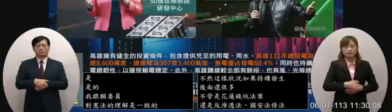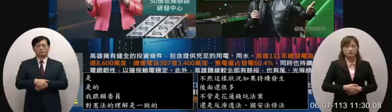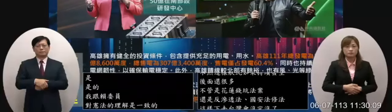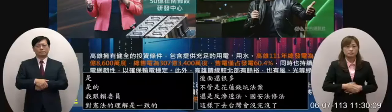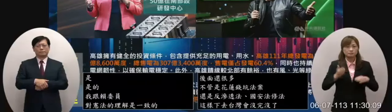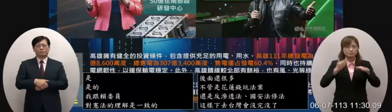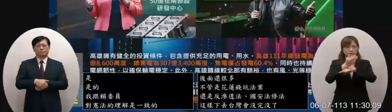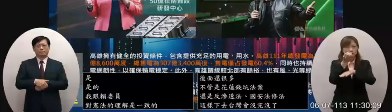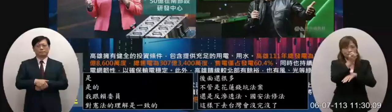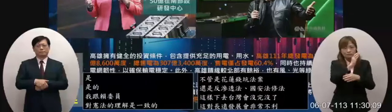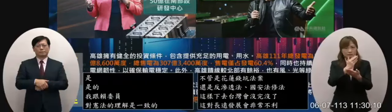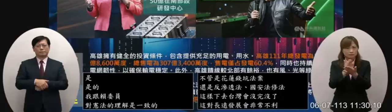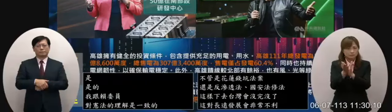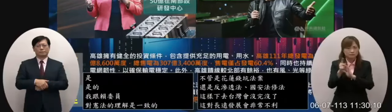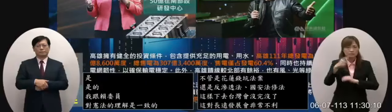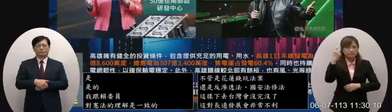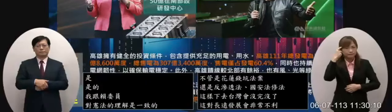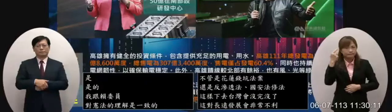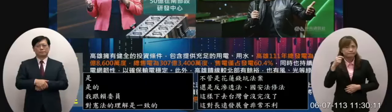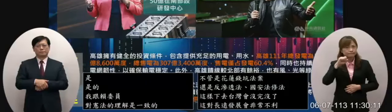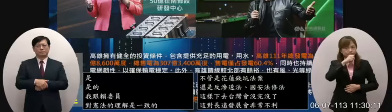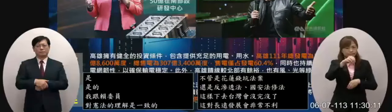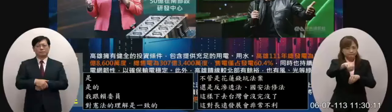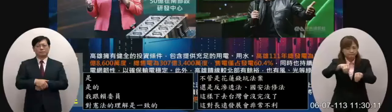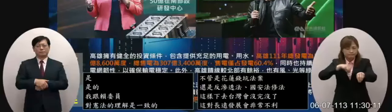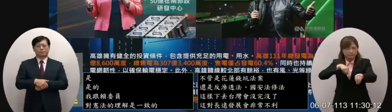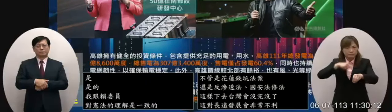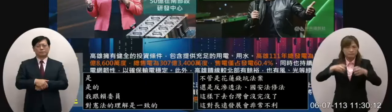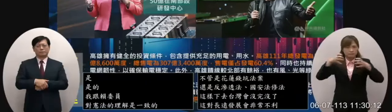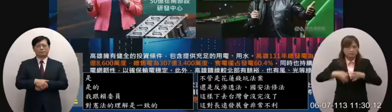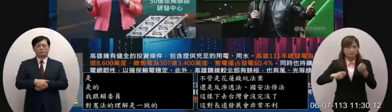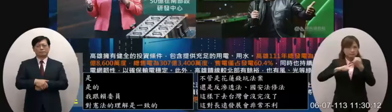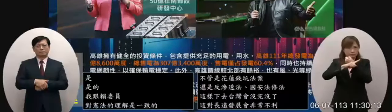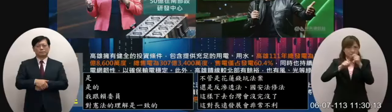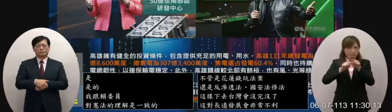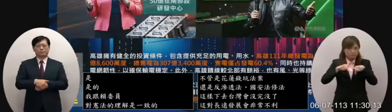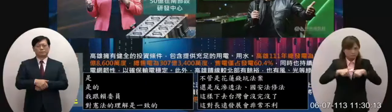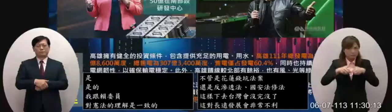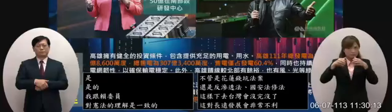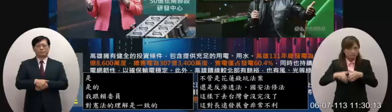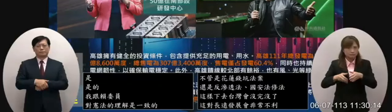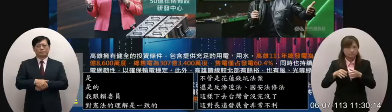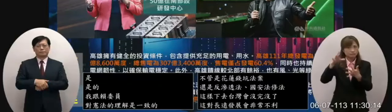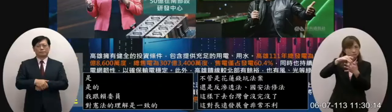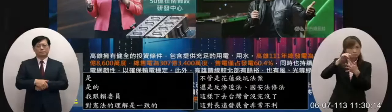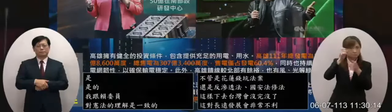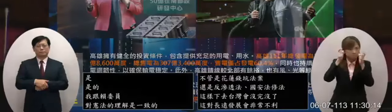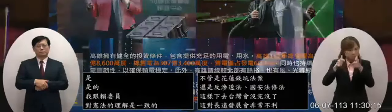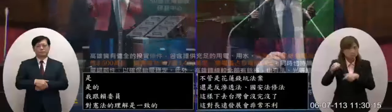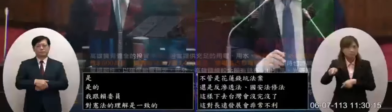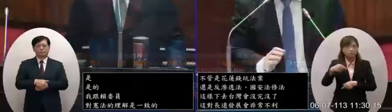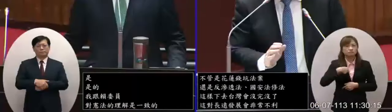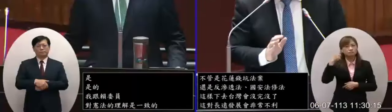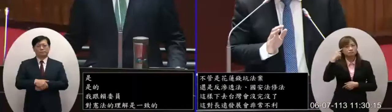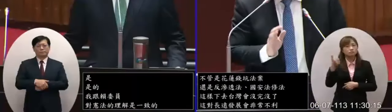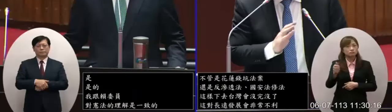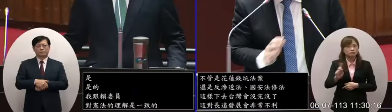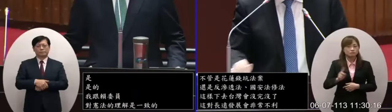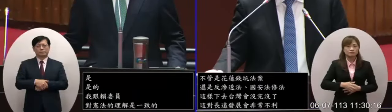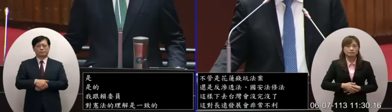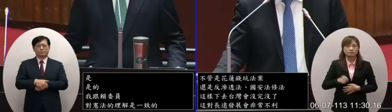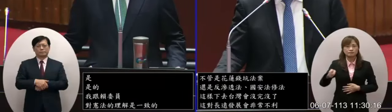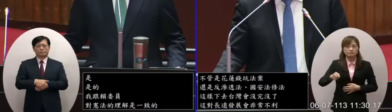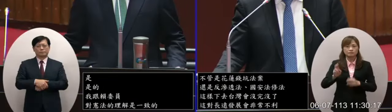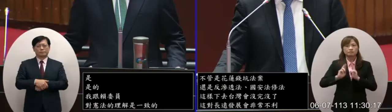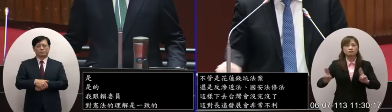近都在思考来到台湾来设这个研发中心。那高雄了哈，我认为它有一个相当大的优势，就是它的